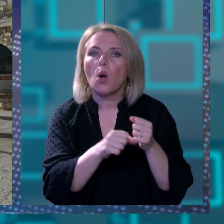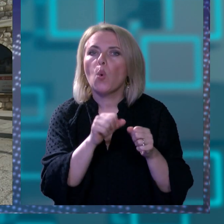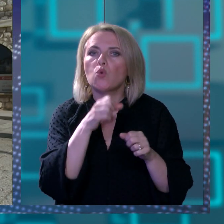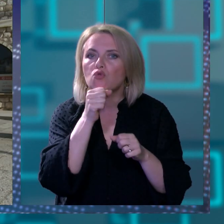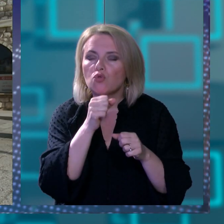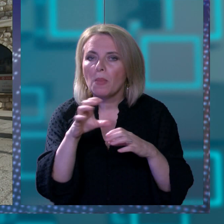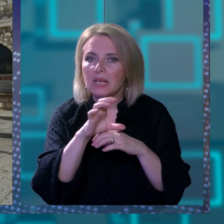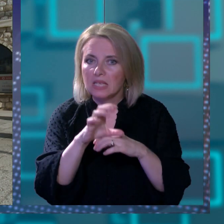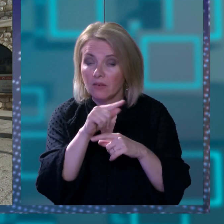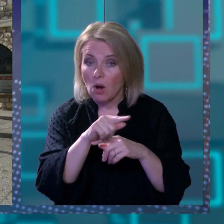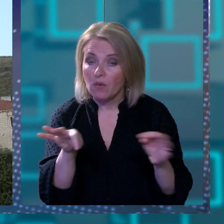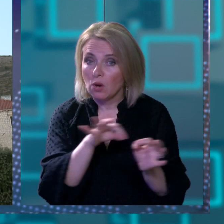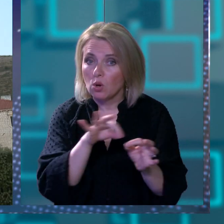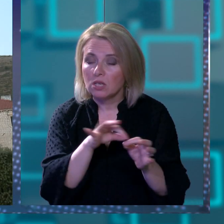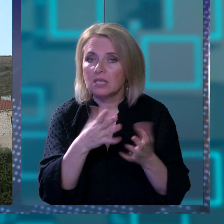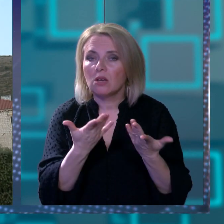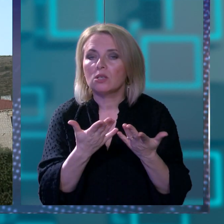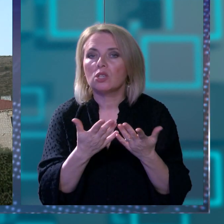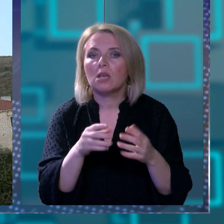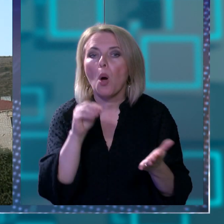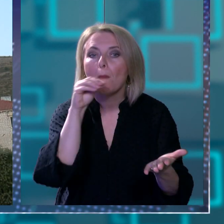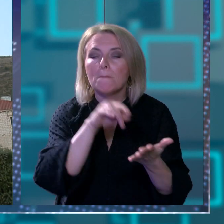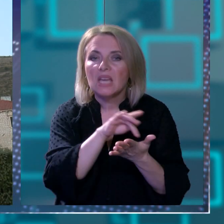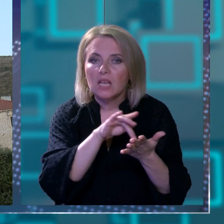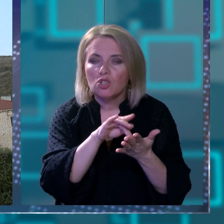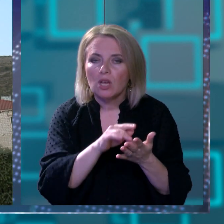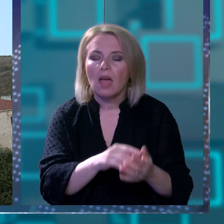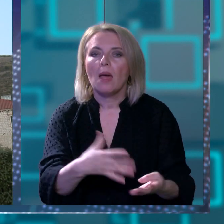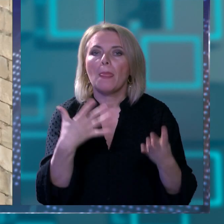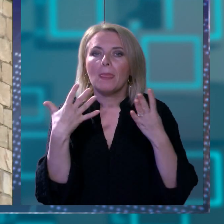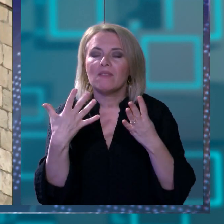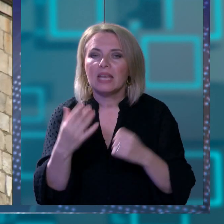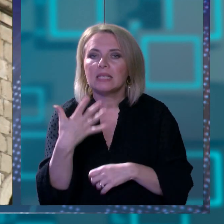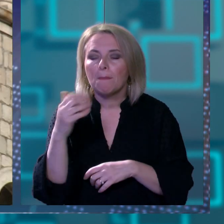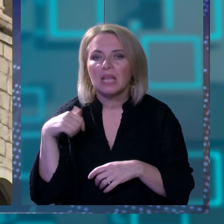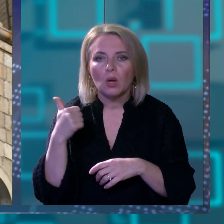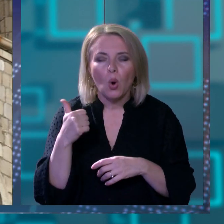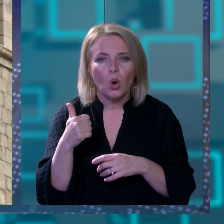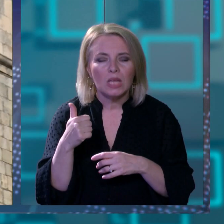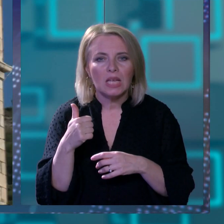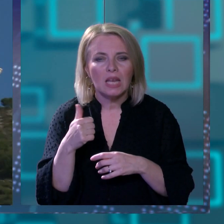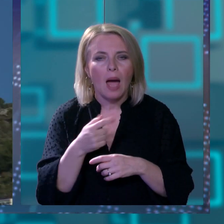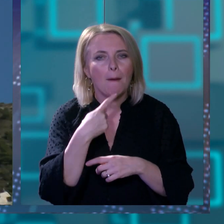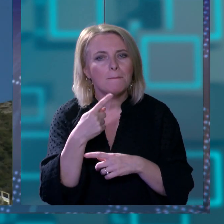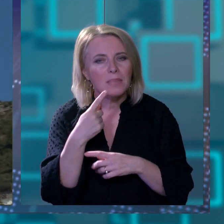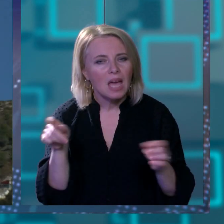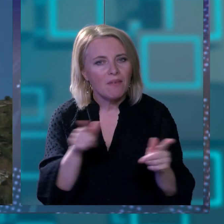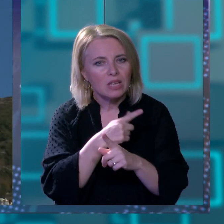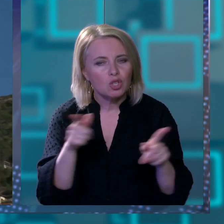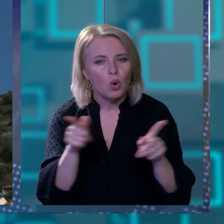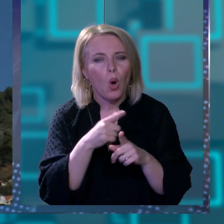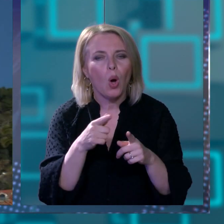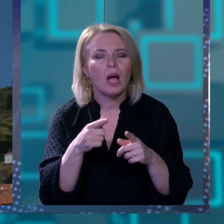crkvi. Ovim koncertom obilježit će se 95 godina neprekinutog djelovanja pjevačkog zbora u Župi. Na koncertu će uz